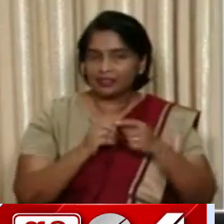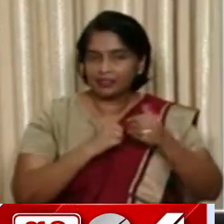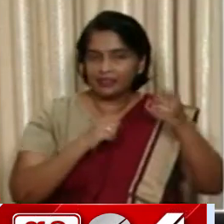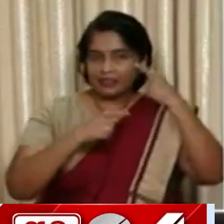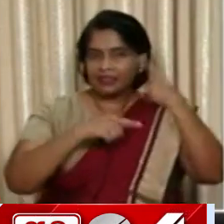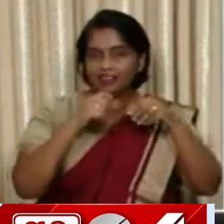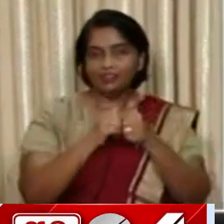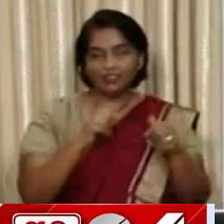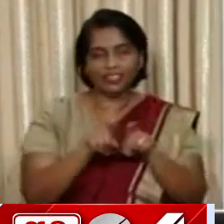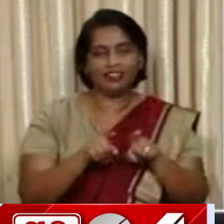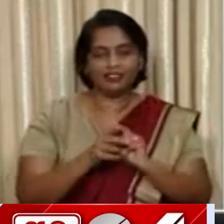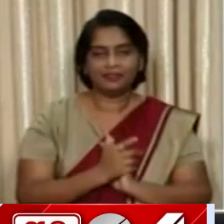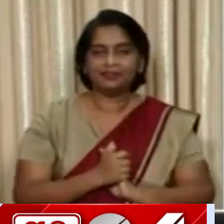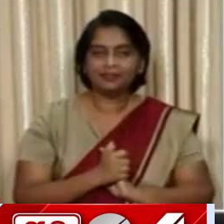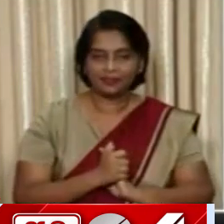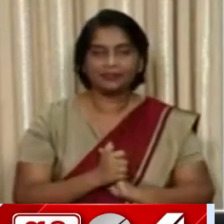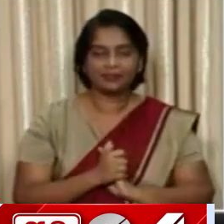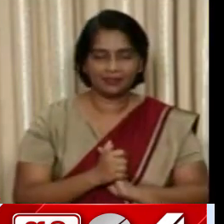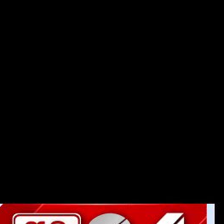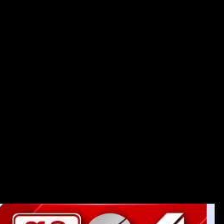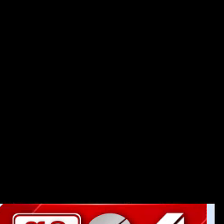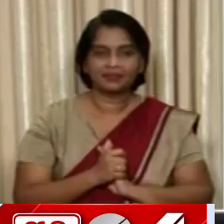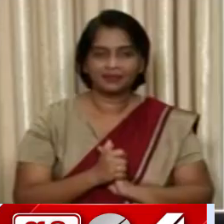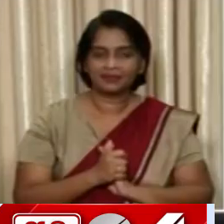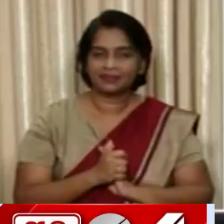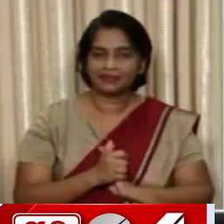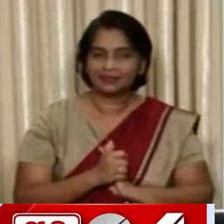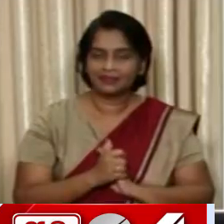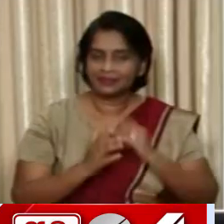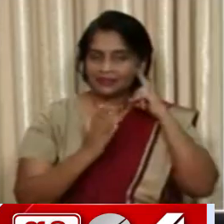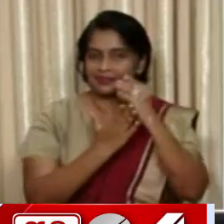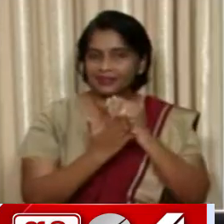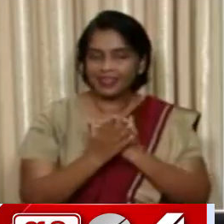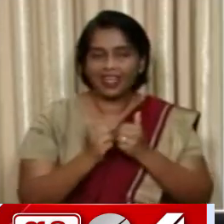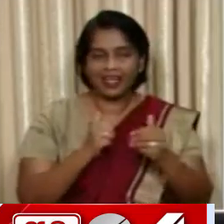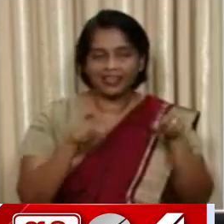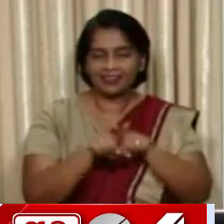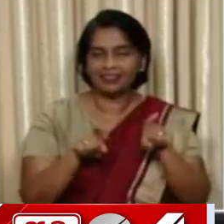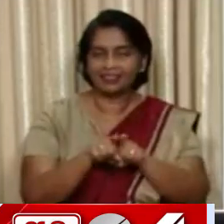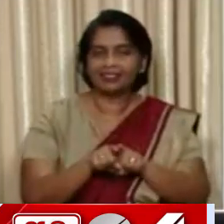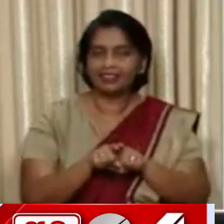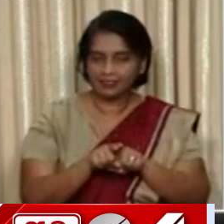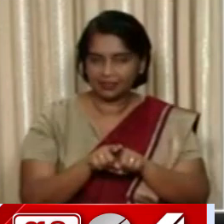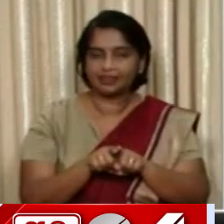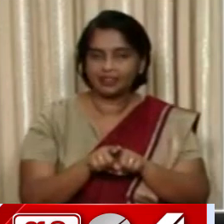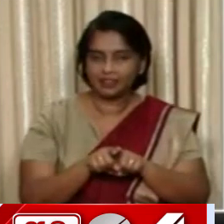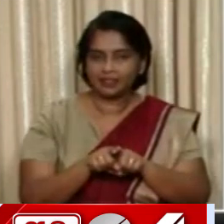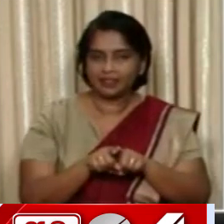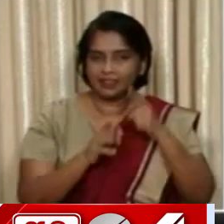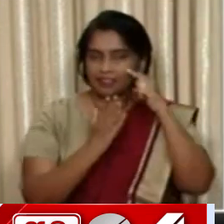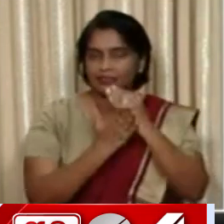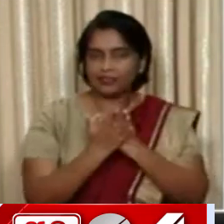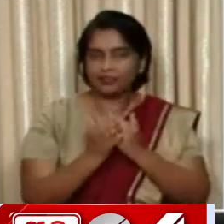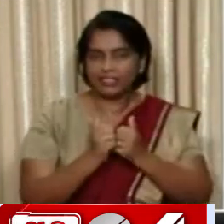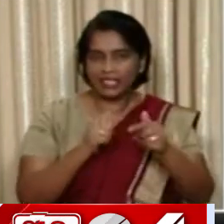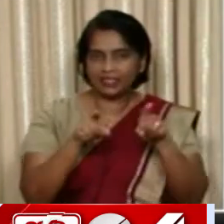man kana gaatu wenawa buduma Hambantota district ekama desha palana wedi kalayak hitiye obuduma kiwa rupiyal 220 tai